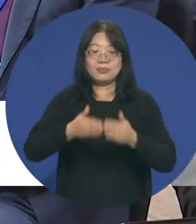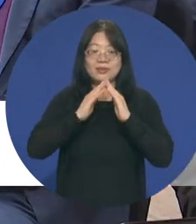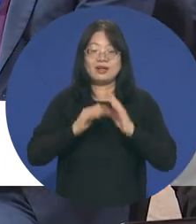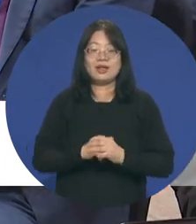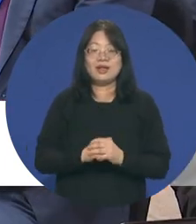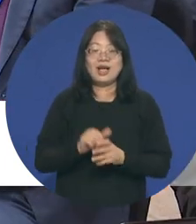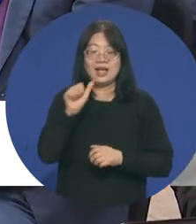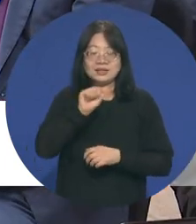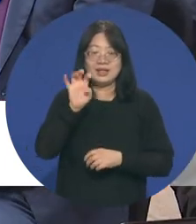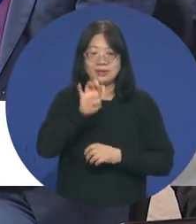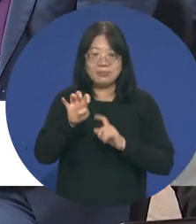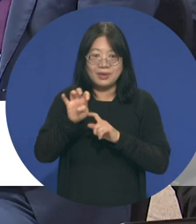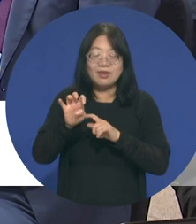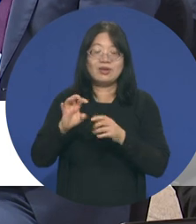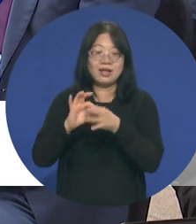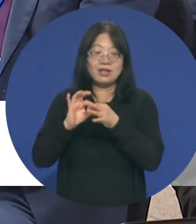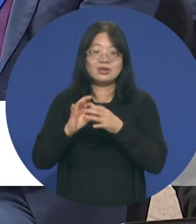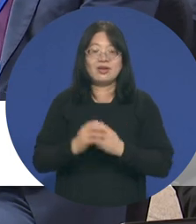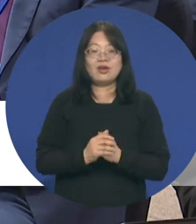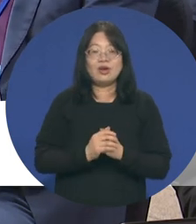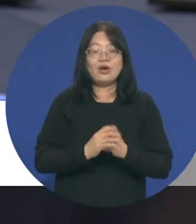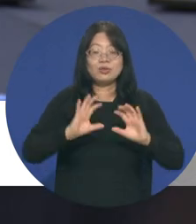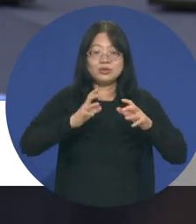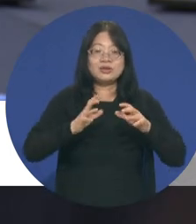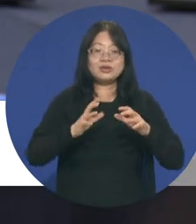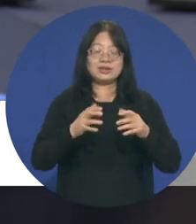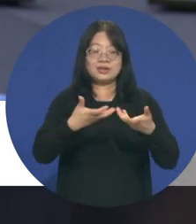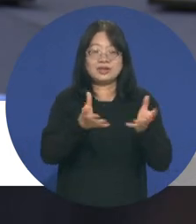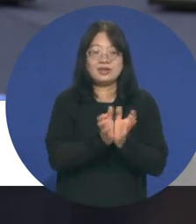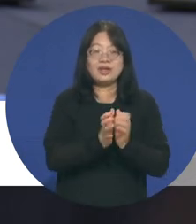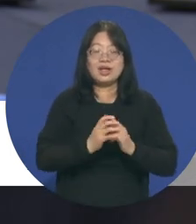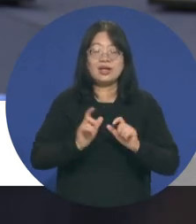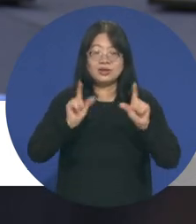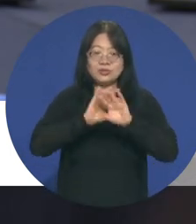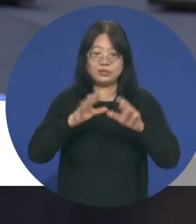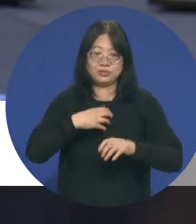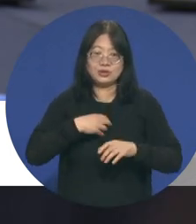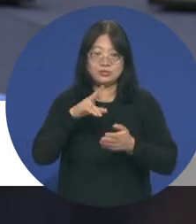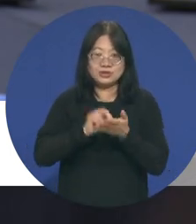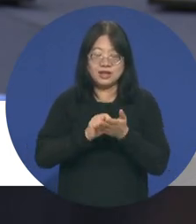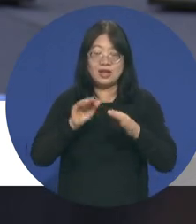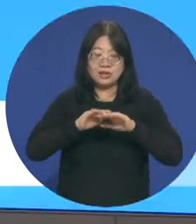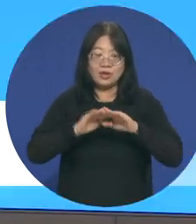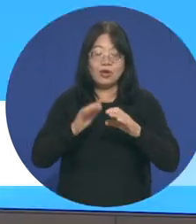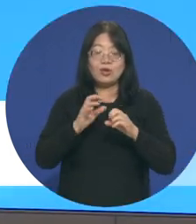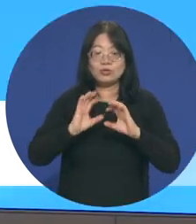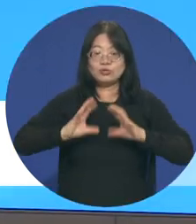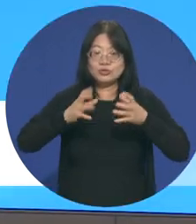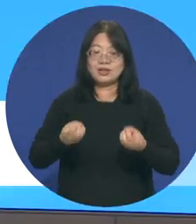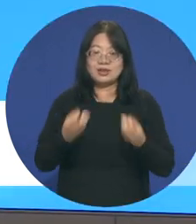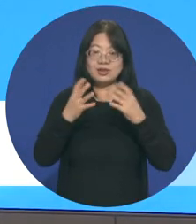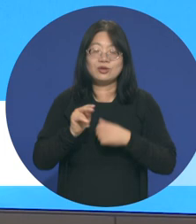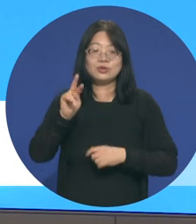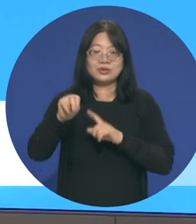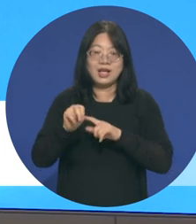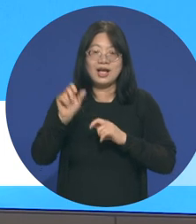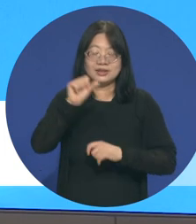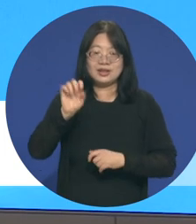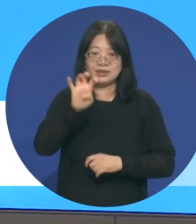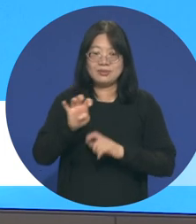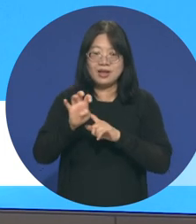지방정부, 국제환경단체 등과 기후위기 문제에 대한 의견을 나누고 해법을 논의하는 국제행사로 유엔 아시아